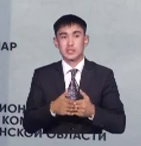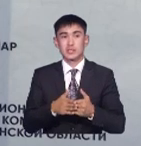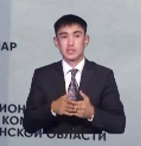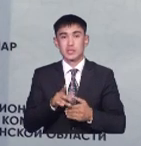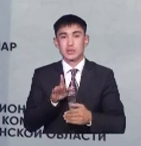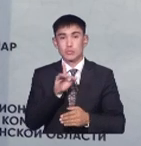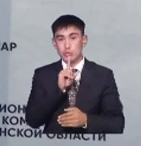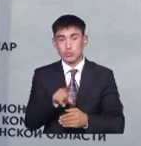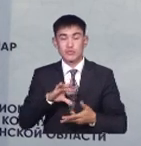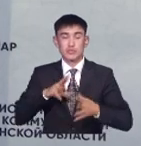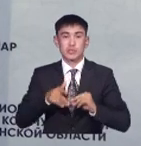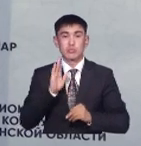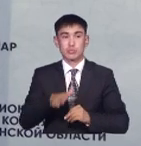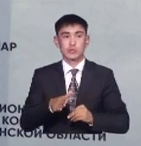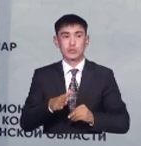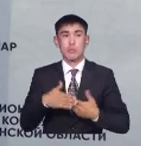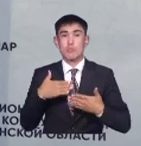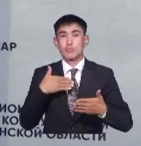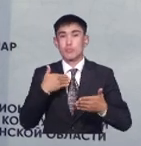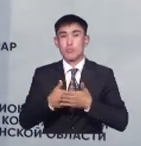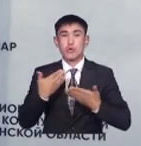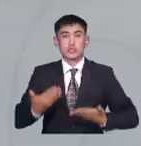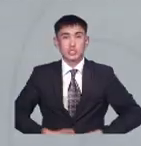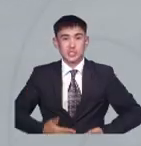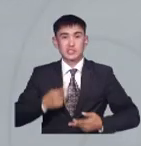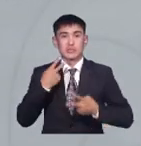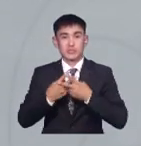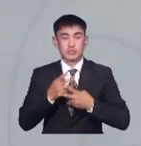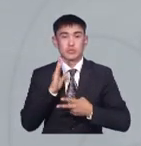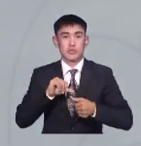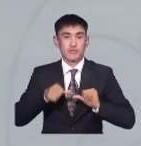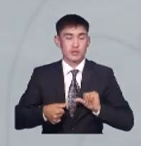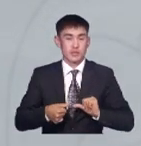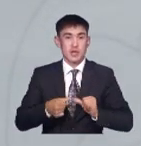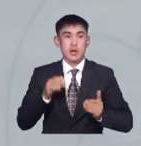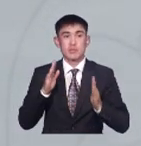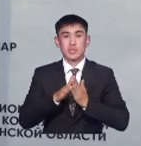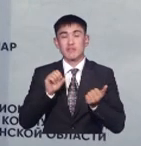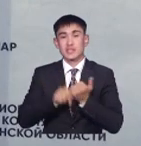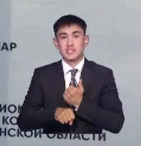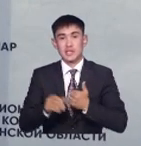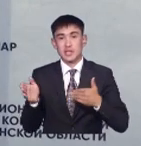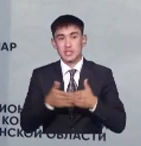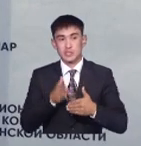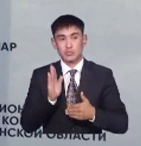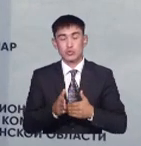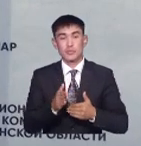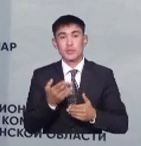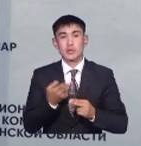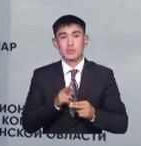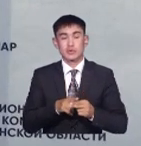будет. В целом будет применяться только пожизненное лишение свободы. Если бытовое насилие, наказание неизбежно. Кроме